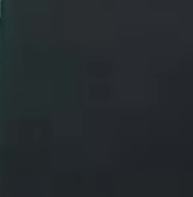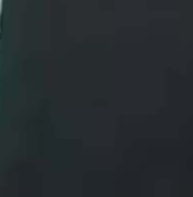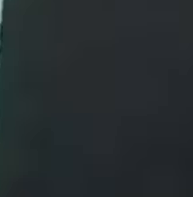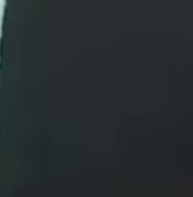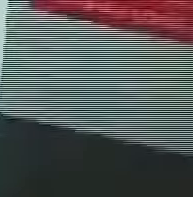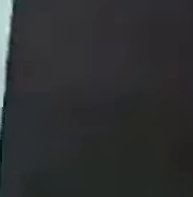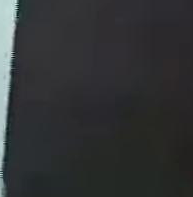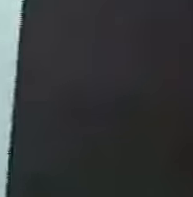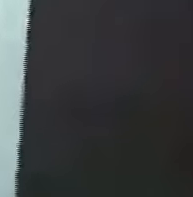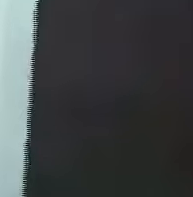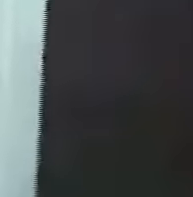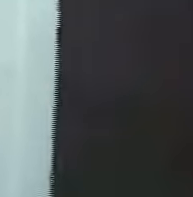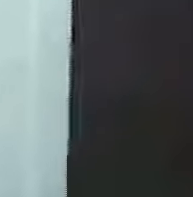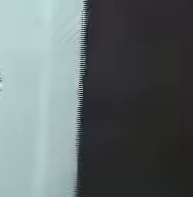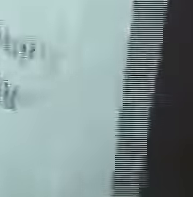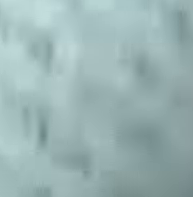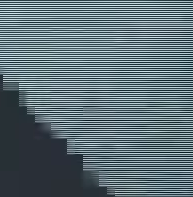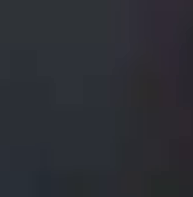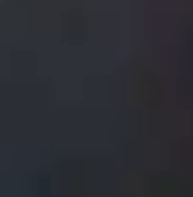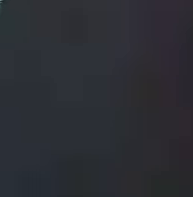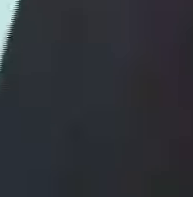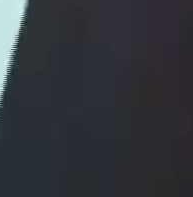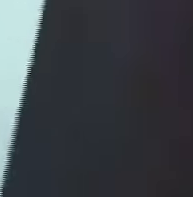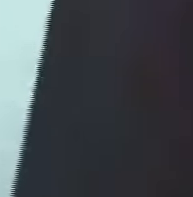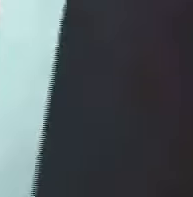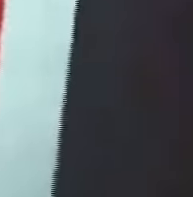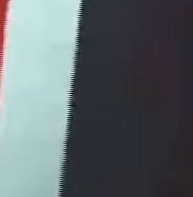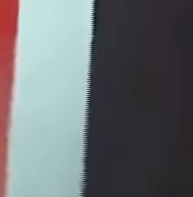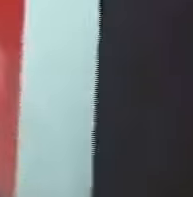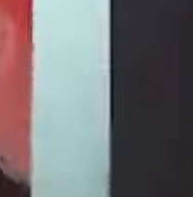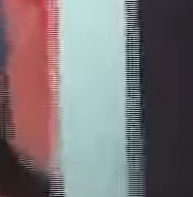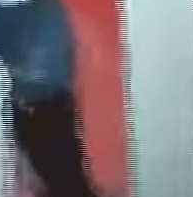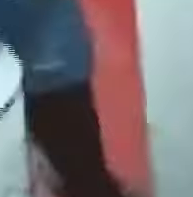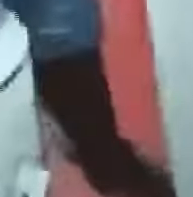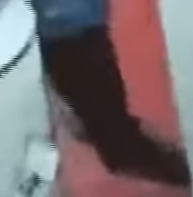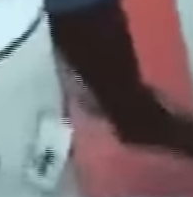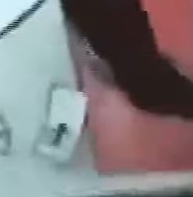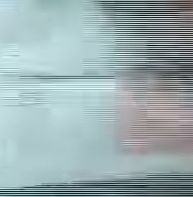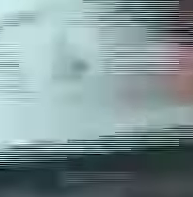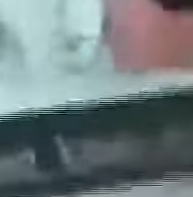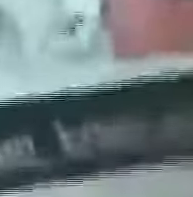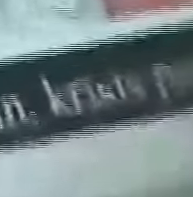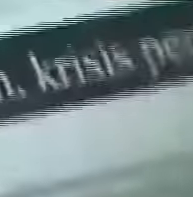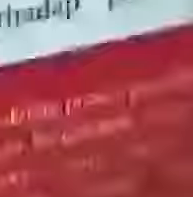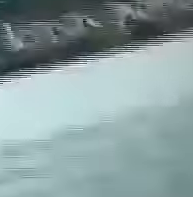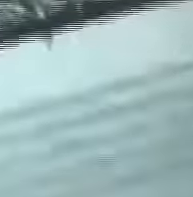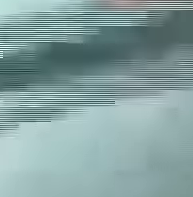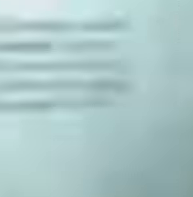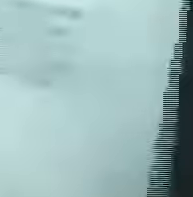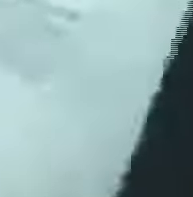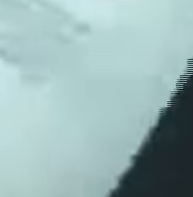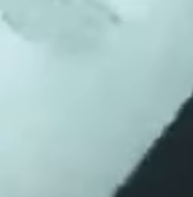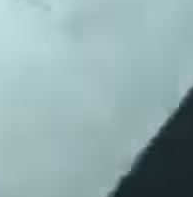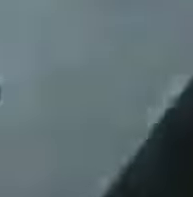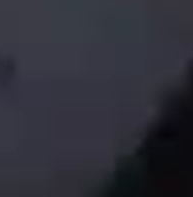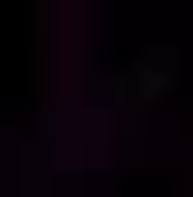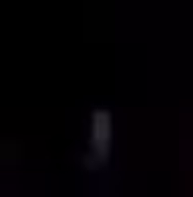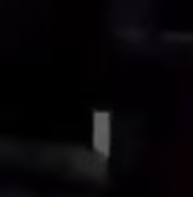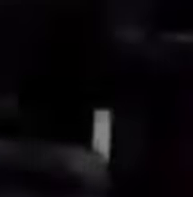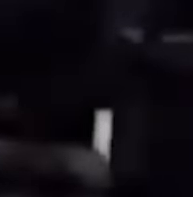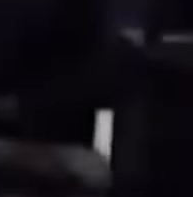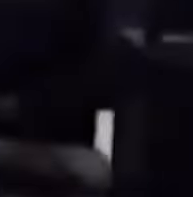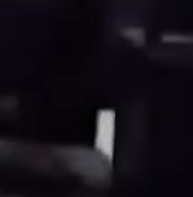korupsi, dan pengangguran. Ketidakpedulian masyarakat membawa dampak jangka panjang yang dapat dirasakan oleh semua